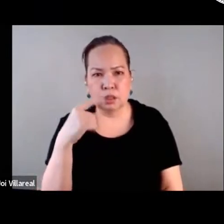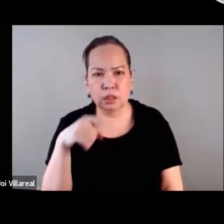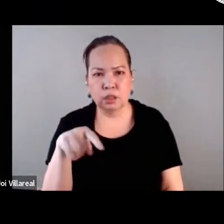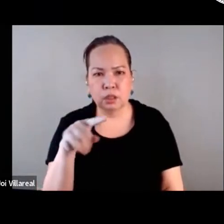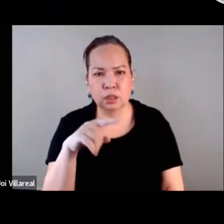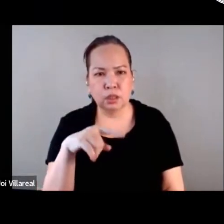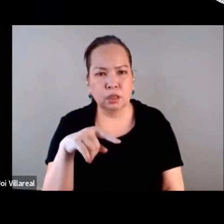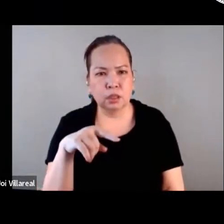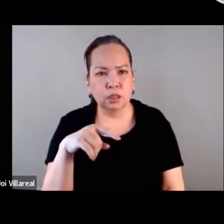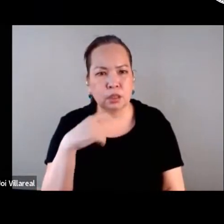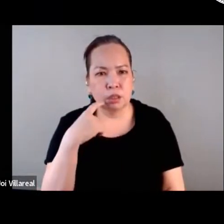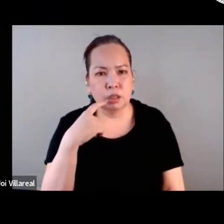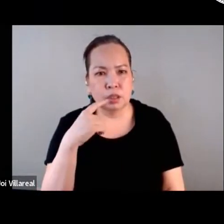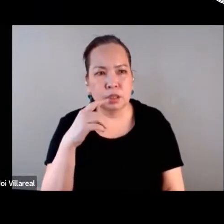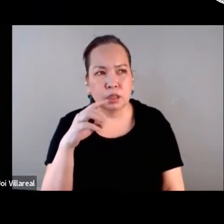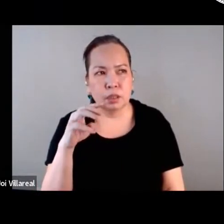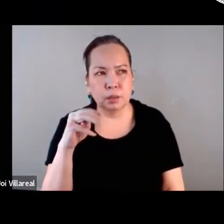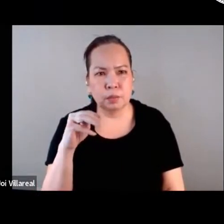ilang